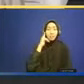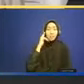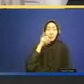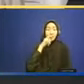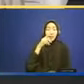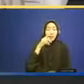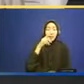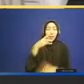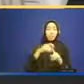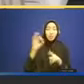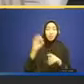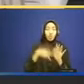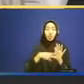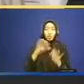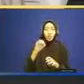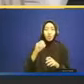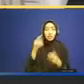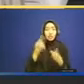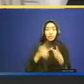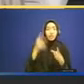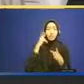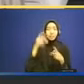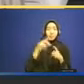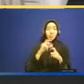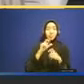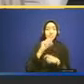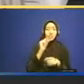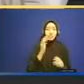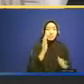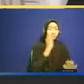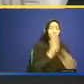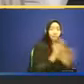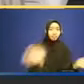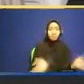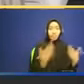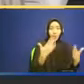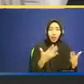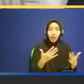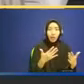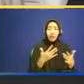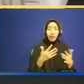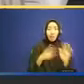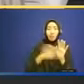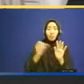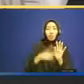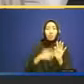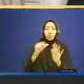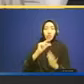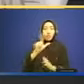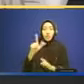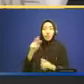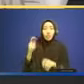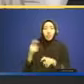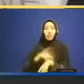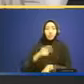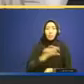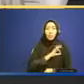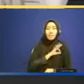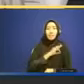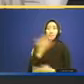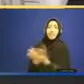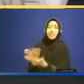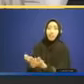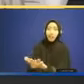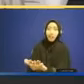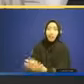Mulyani itu berani mengatakan tidak dalam pembangunan monorail kepada wakil presiden. Nah,